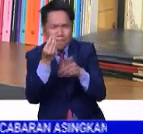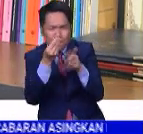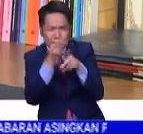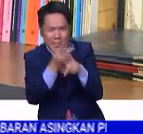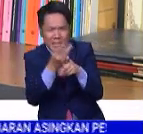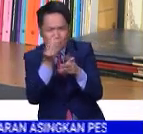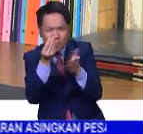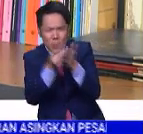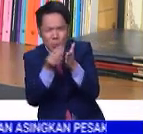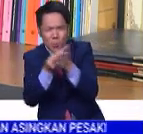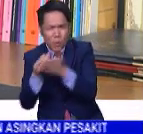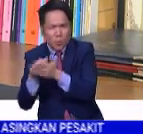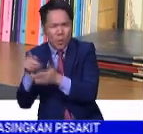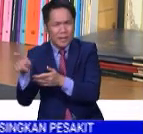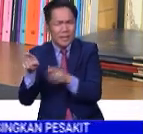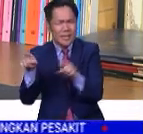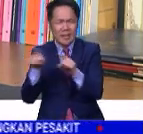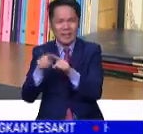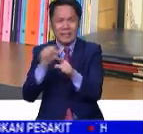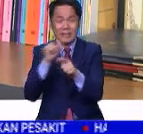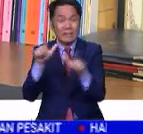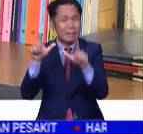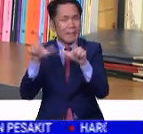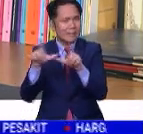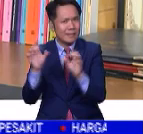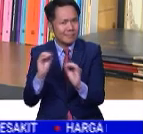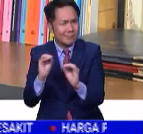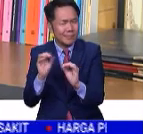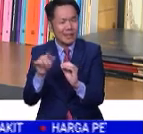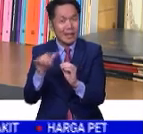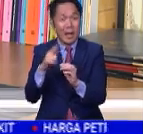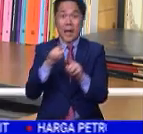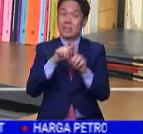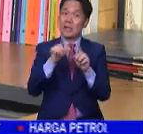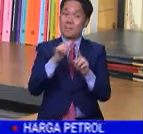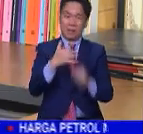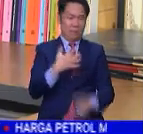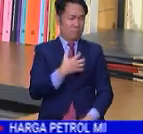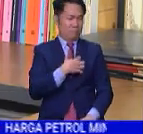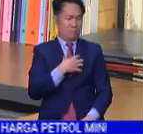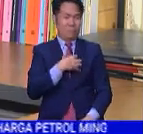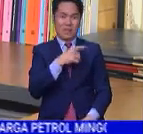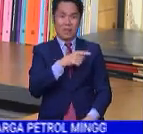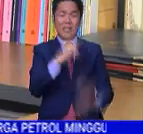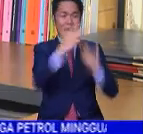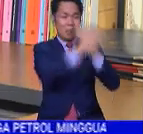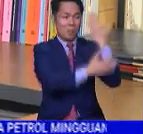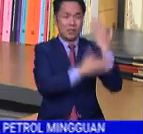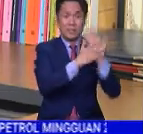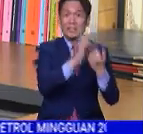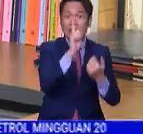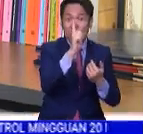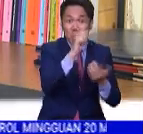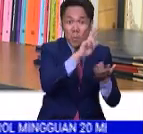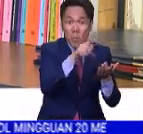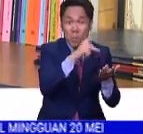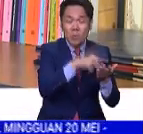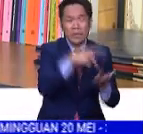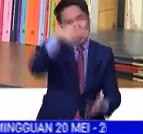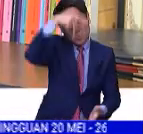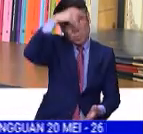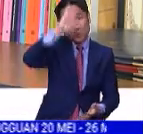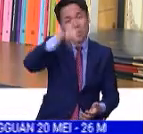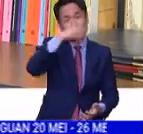Malaysia. Tetapi pusat aduannya setakat ini bagi Semenanjung Malaysia hanya ada satu saja di